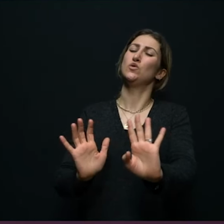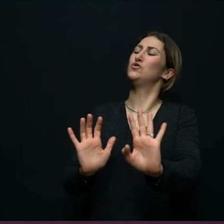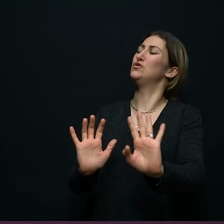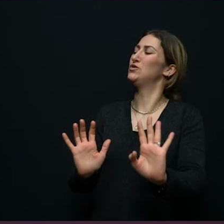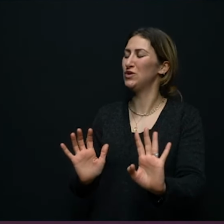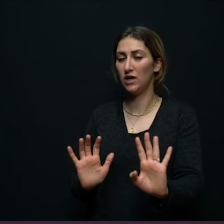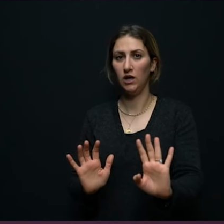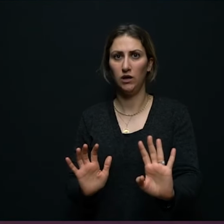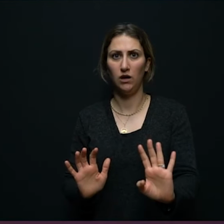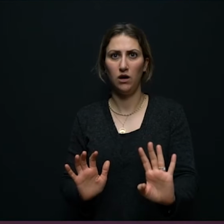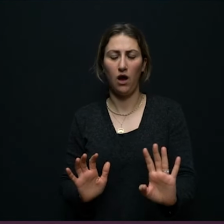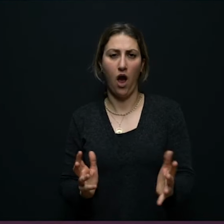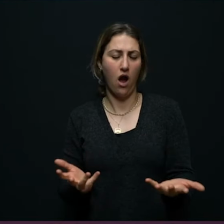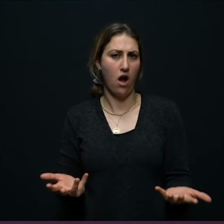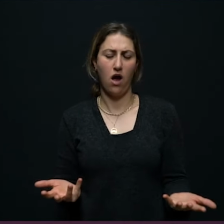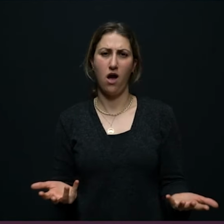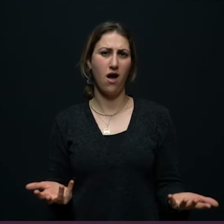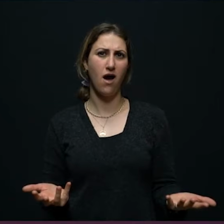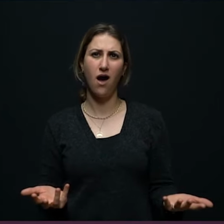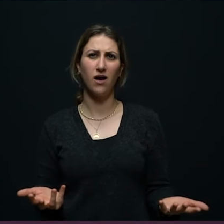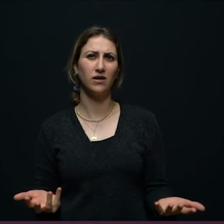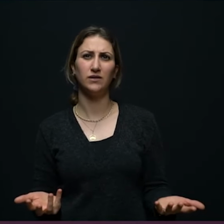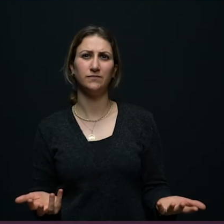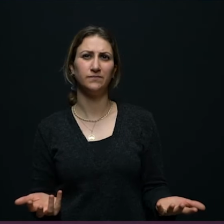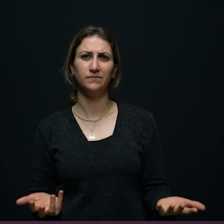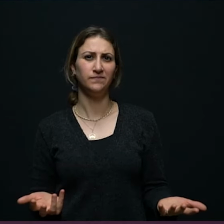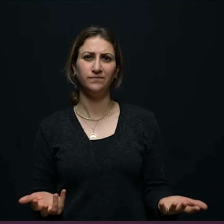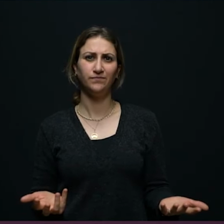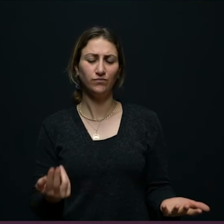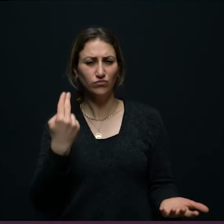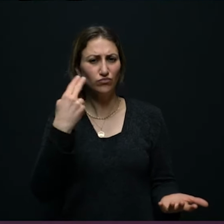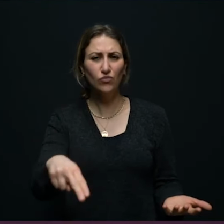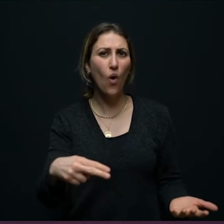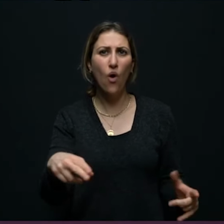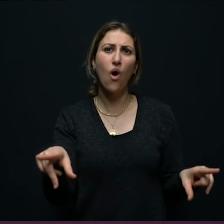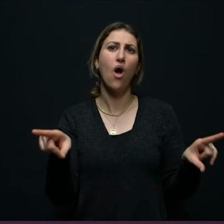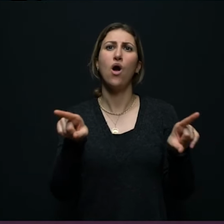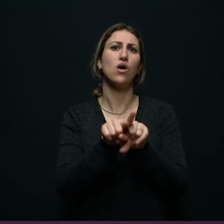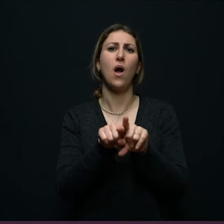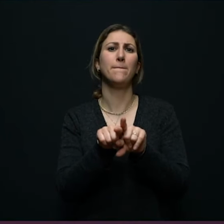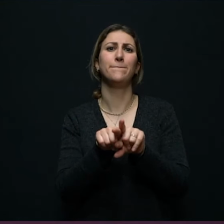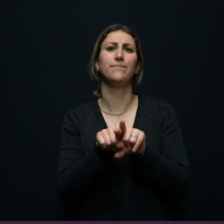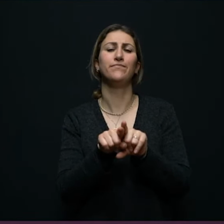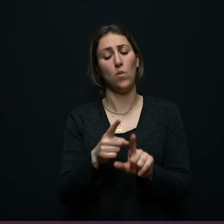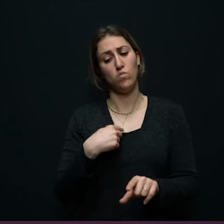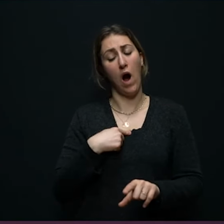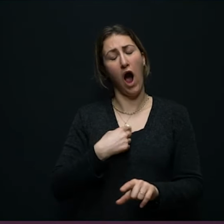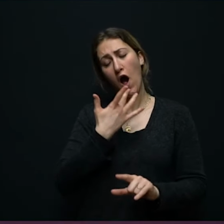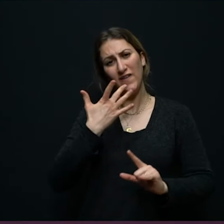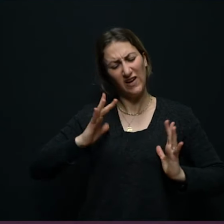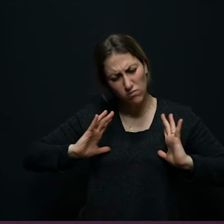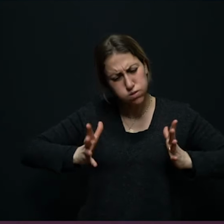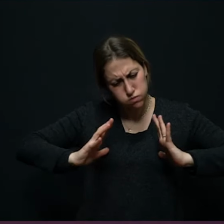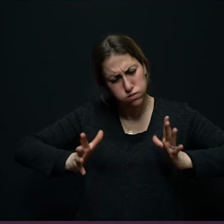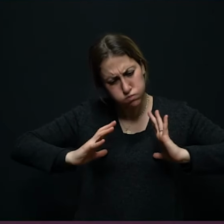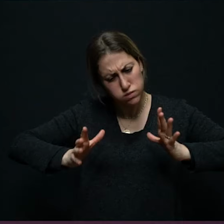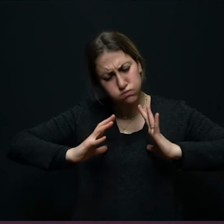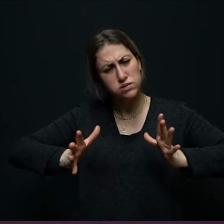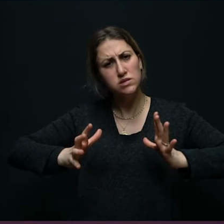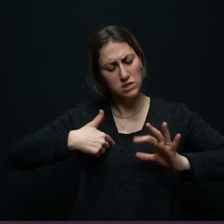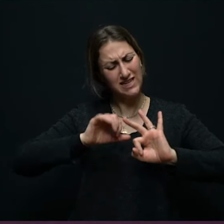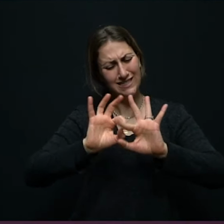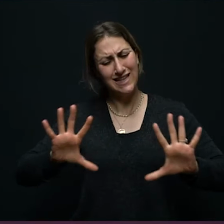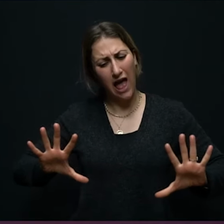d'un autre côté les chrétiens qui font rien mais qui sont très spirituel et qui sont souvent ça n'existe pas ça un chrétien c'est